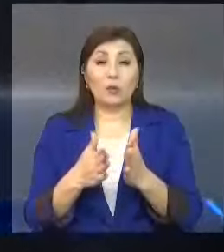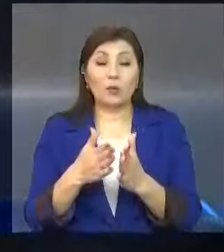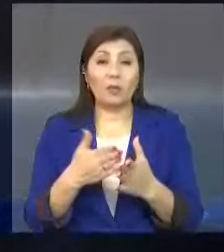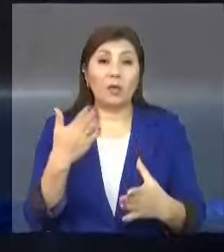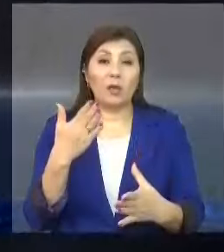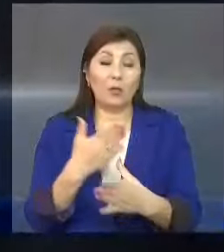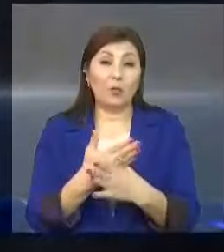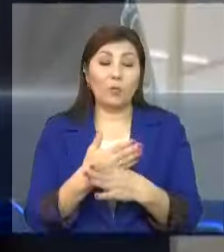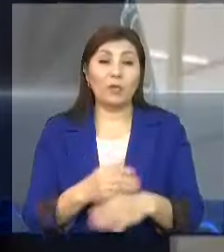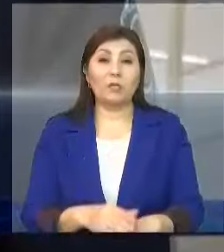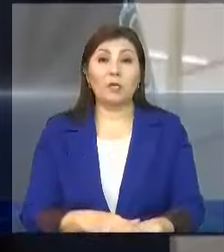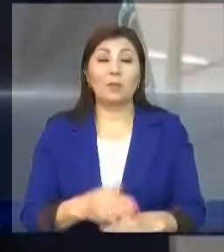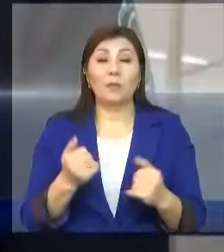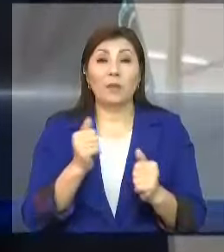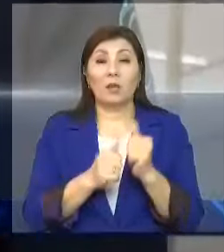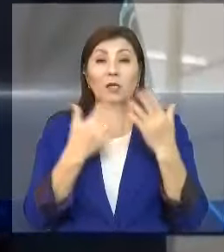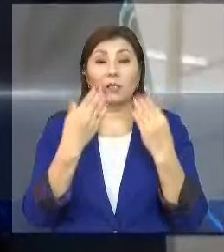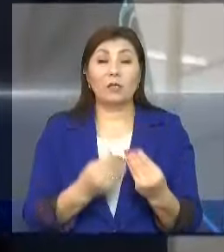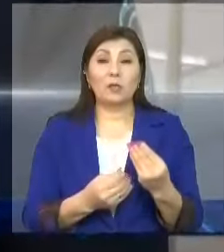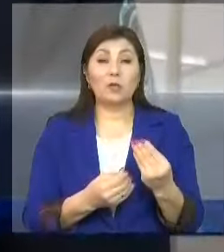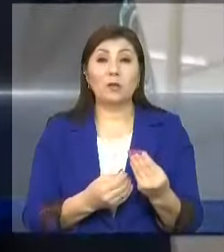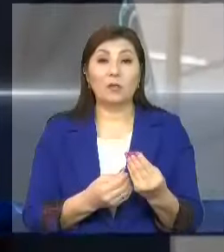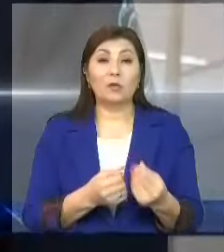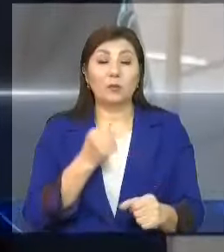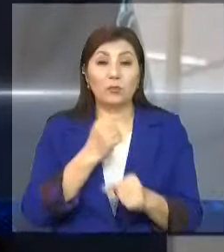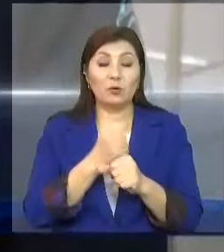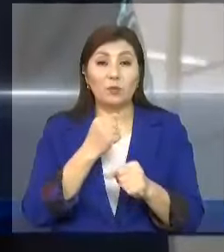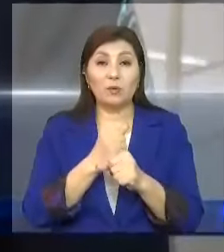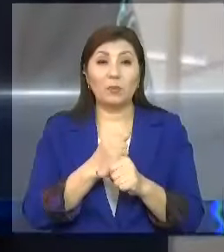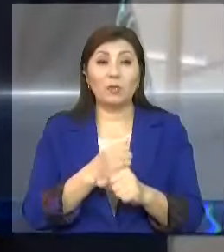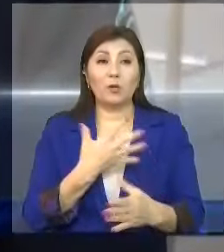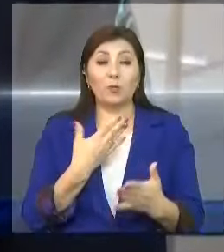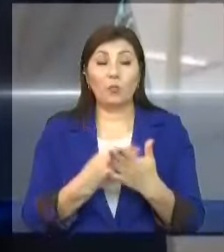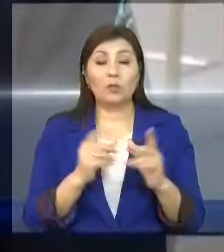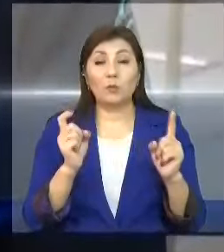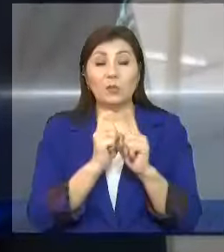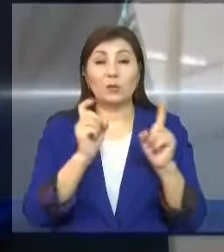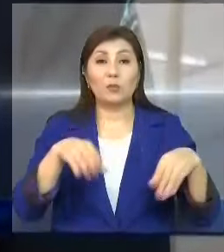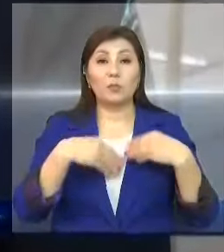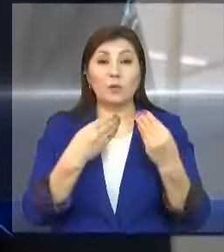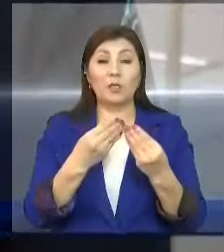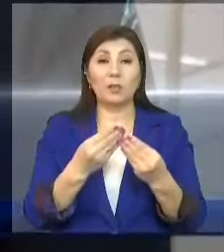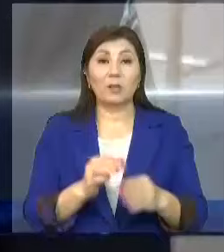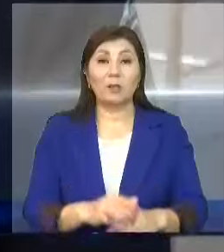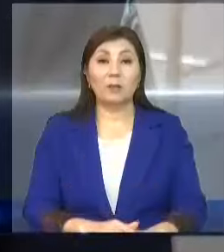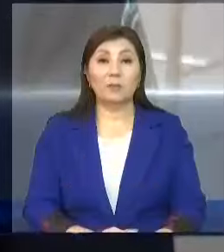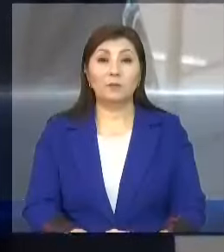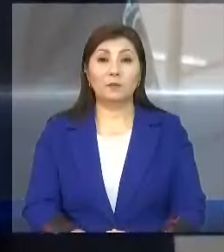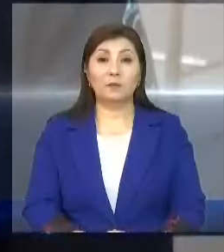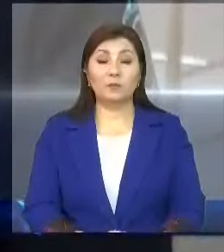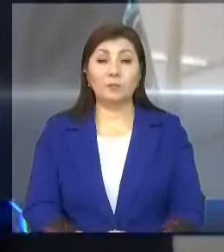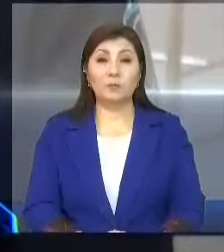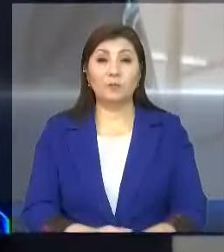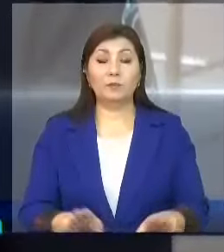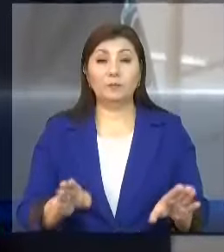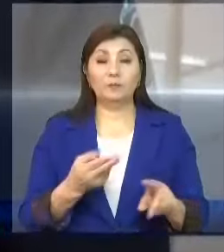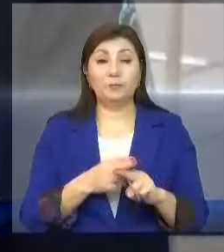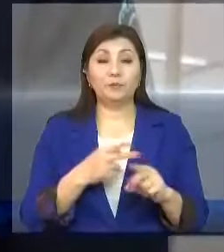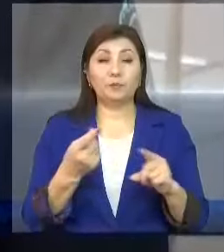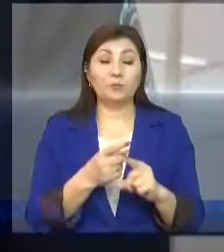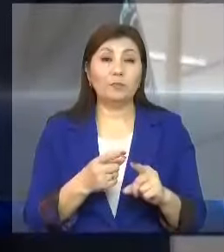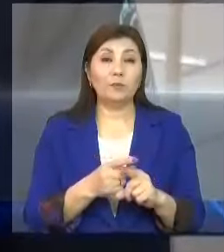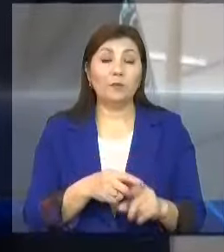атқардық. Қазіргі енді күнделікті өзіміздің қызметіміз ғой, өзіміздің ант бердік, анттың астында жүрген адамбыз. Сол себептен ондай